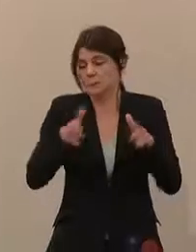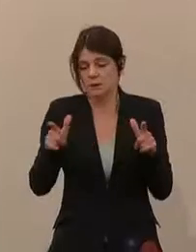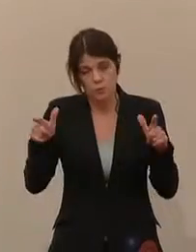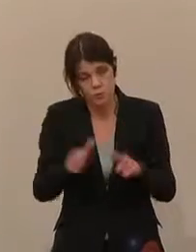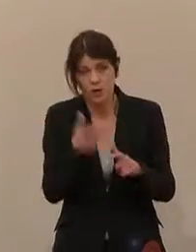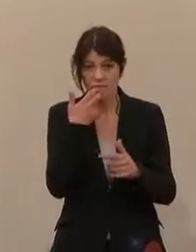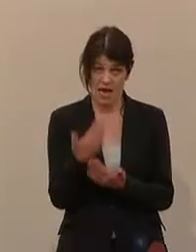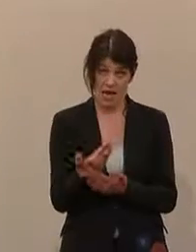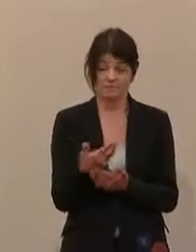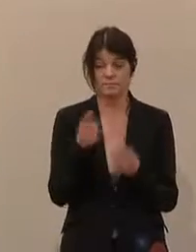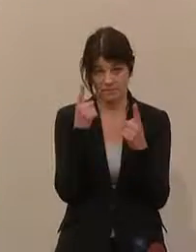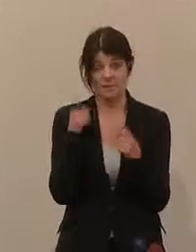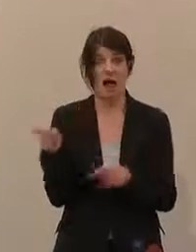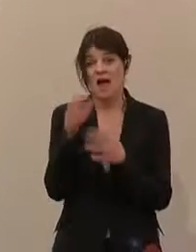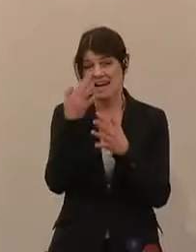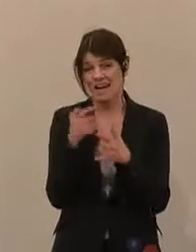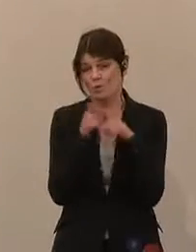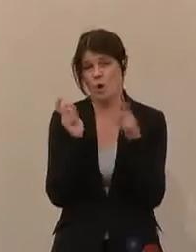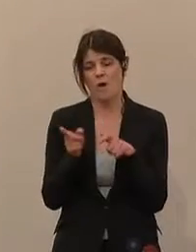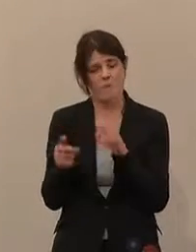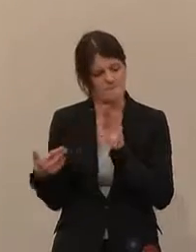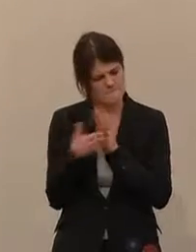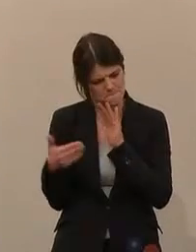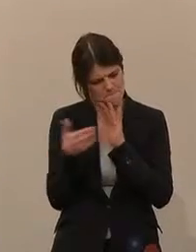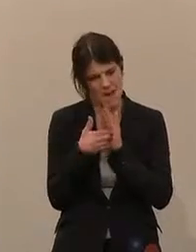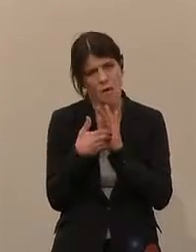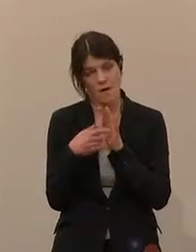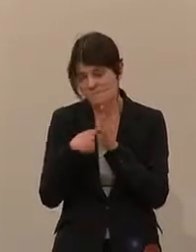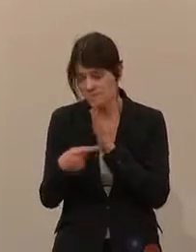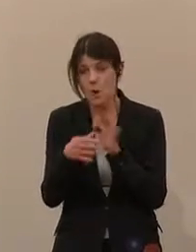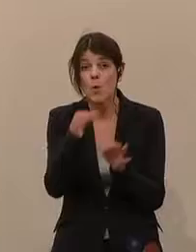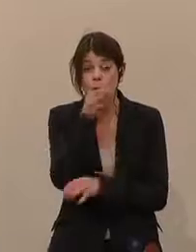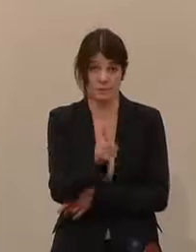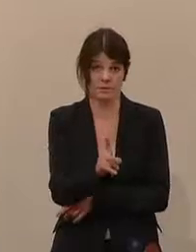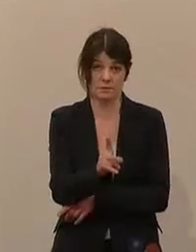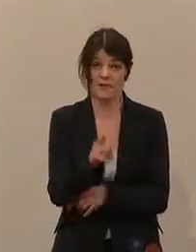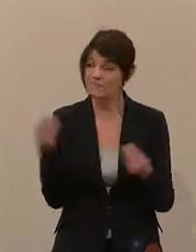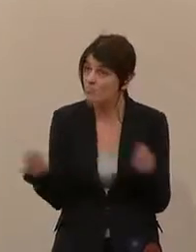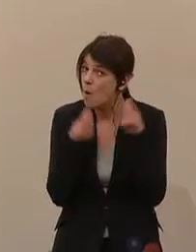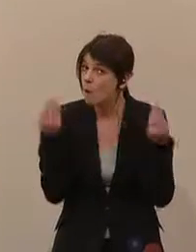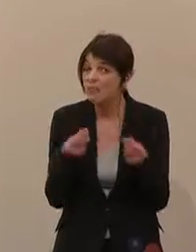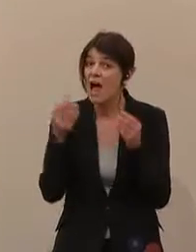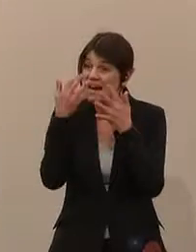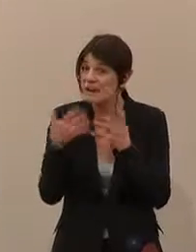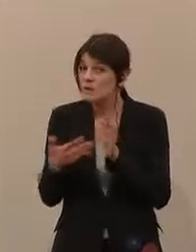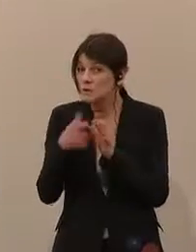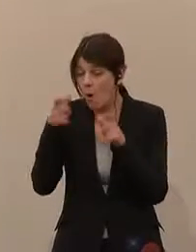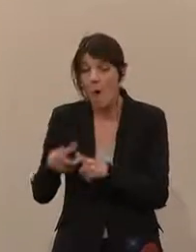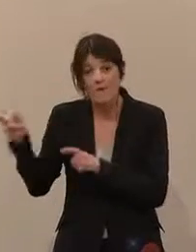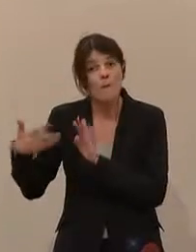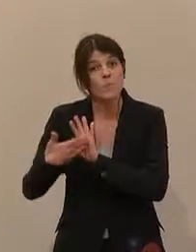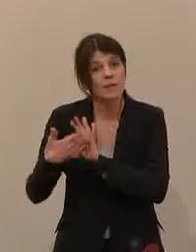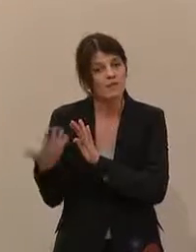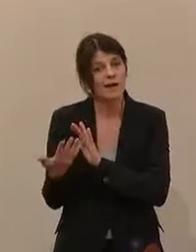der Rechnungshof eine unverzichtbare Stütze. Denn der Rechnungshof prüft